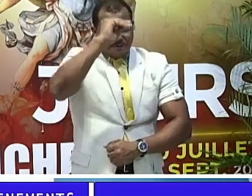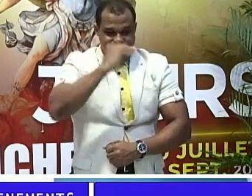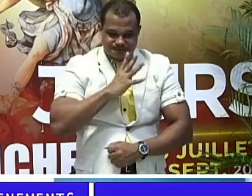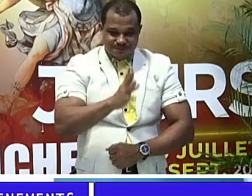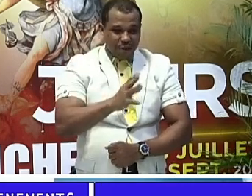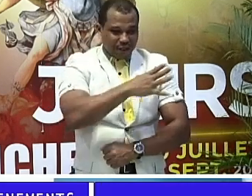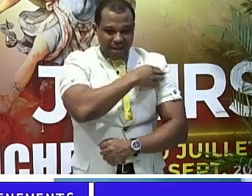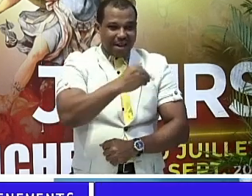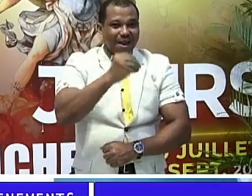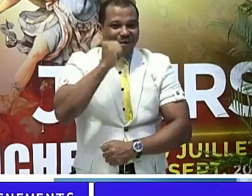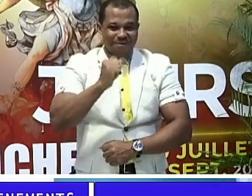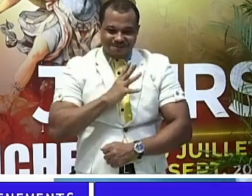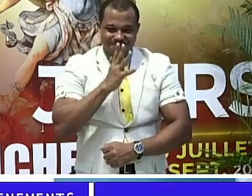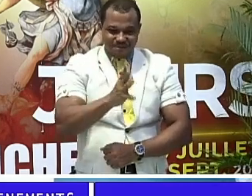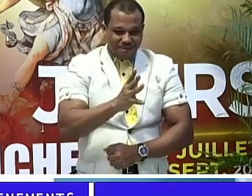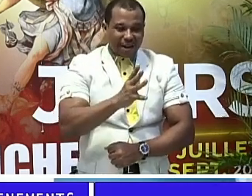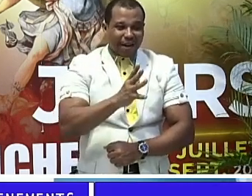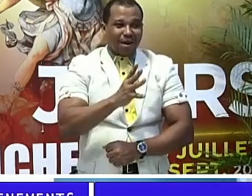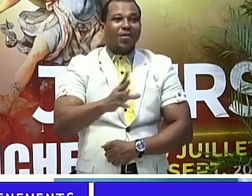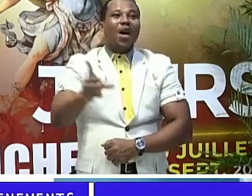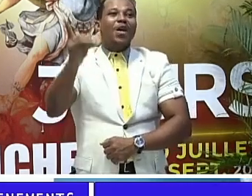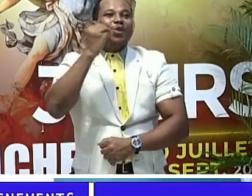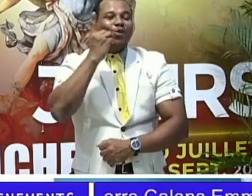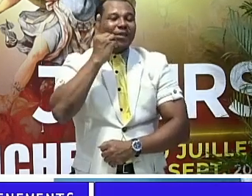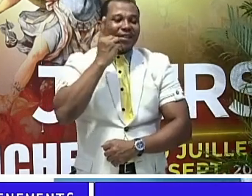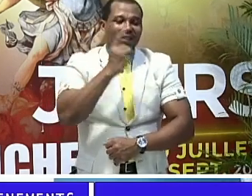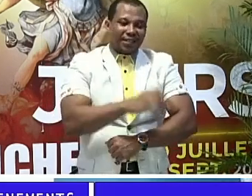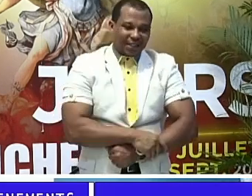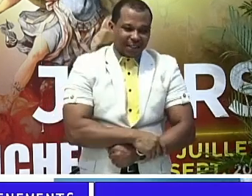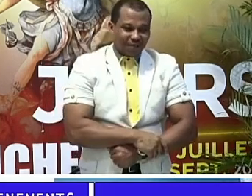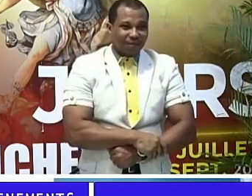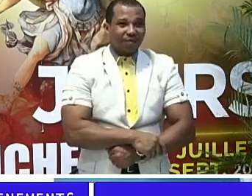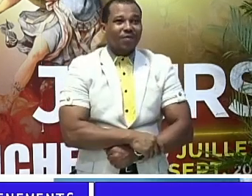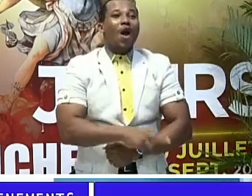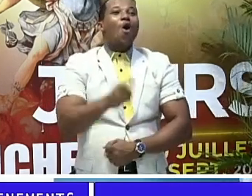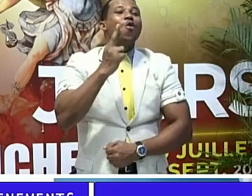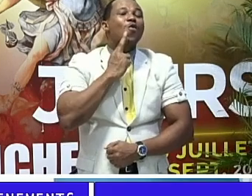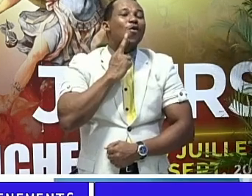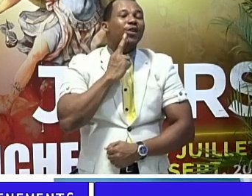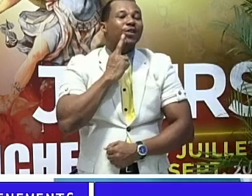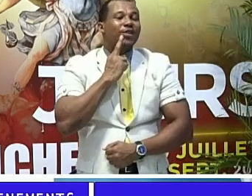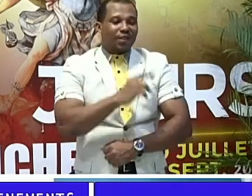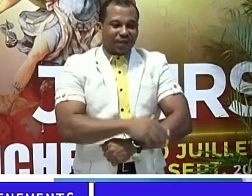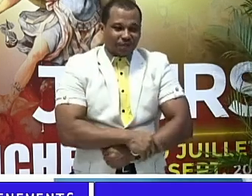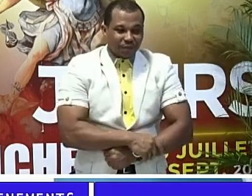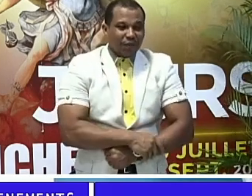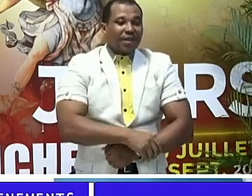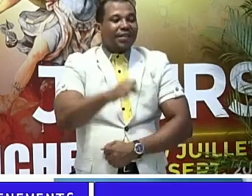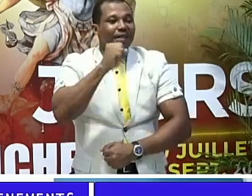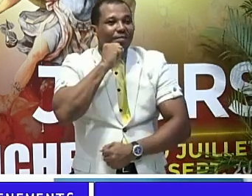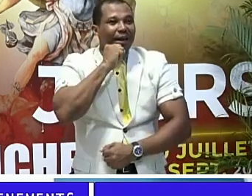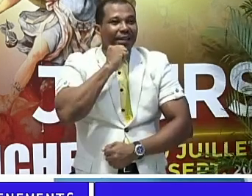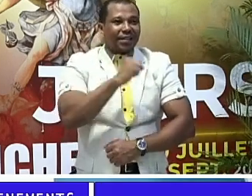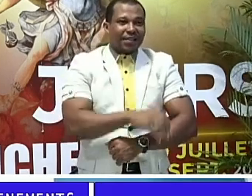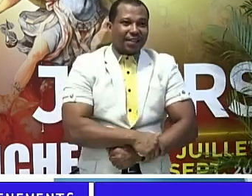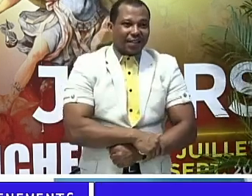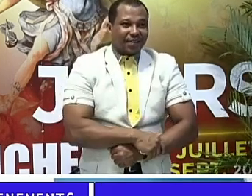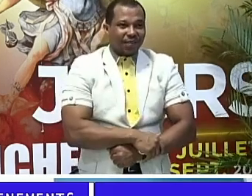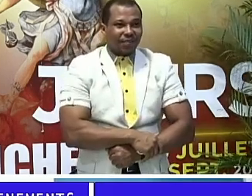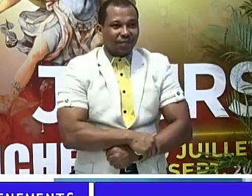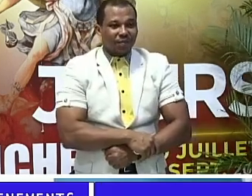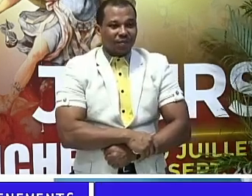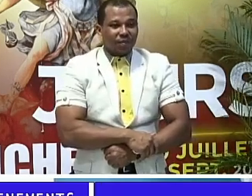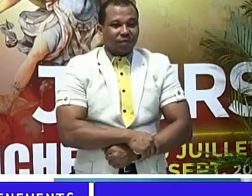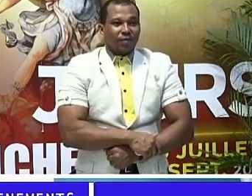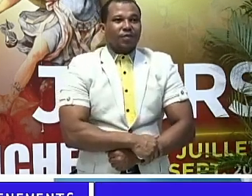madame Oswald Duplessis, Charismène Estimé, Rose Cherly Petit-Homme, Sébastien Collot, Yolande Cadeau